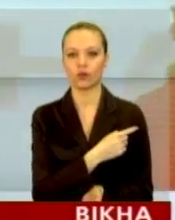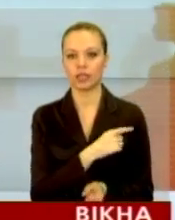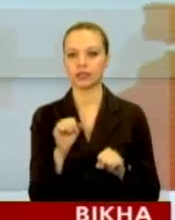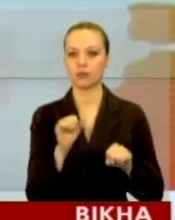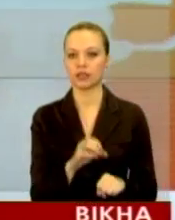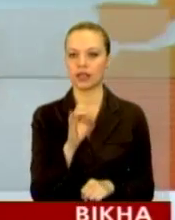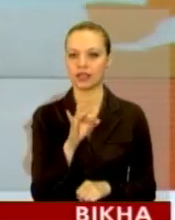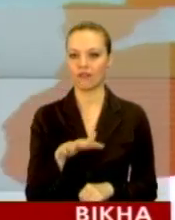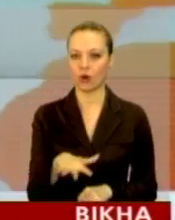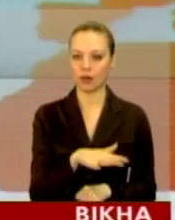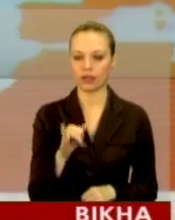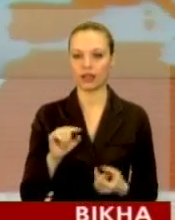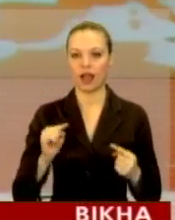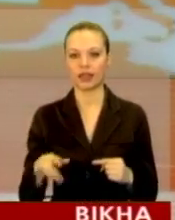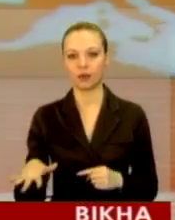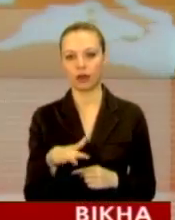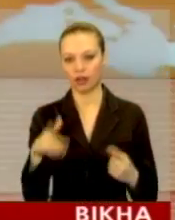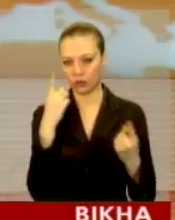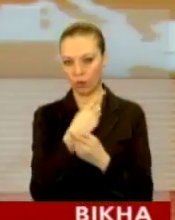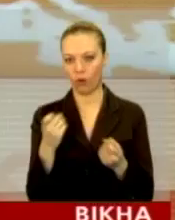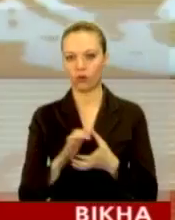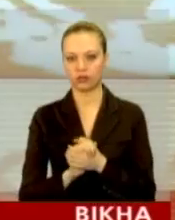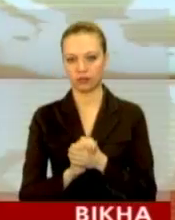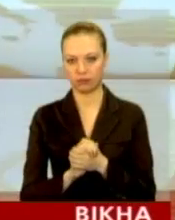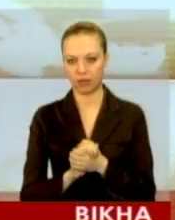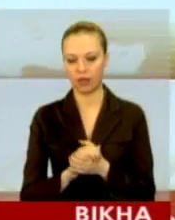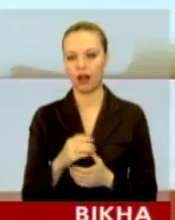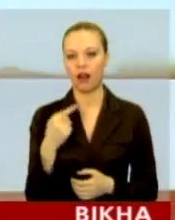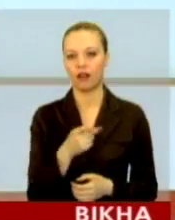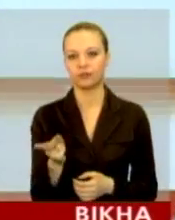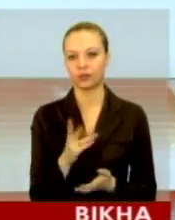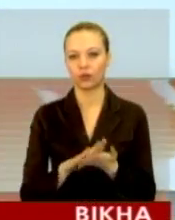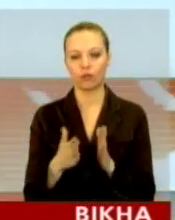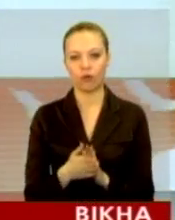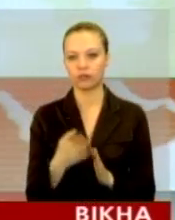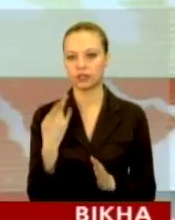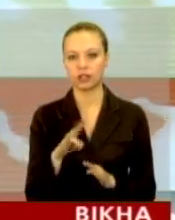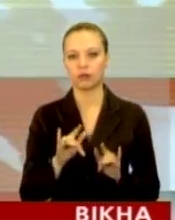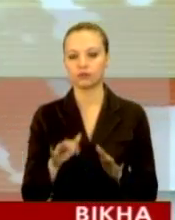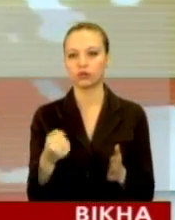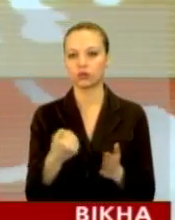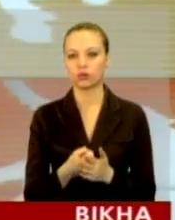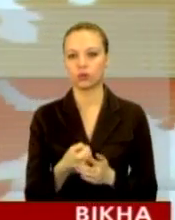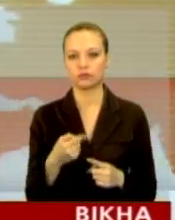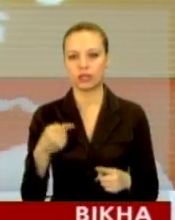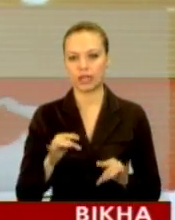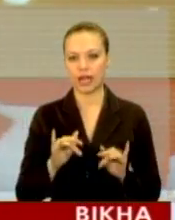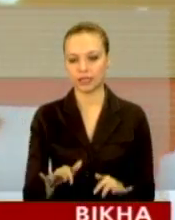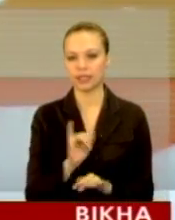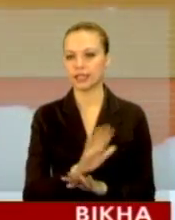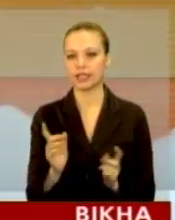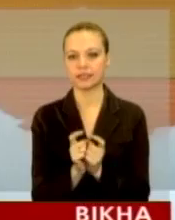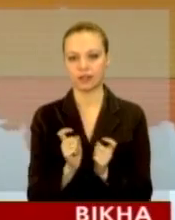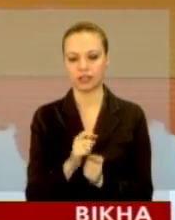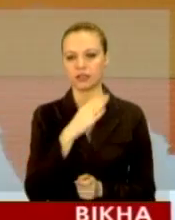прихильники Євромайдану і Антимайдану, оголосили перемир'я. Вони домовилися не вдаватися до радикальних дій і не